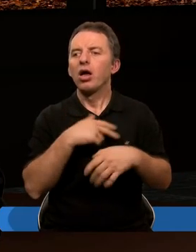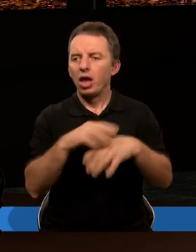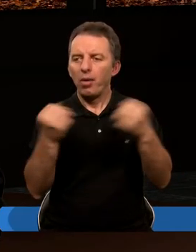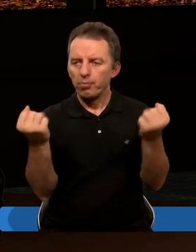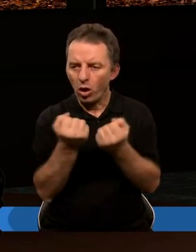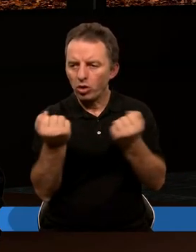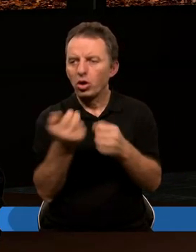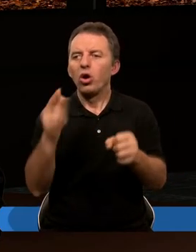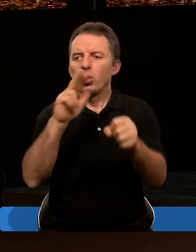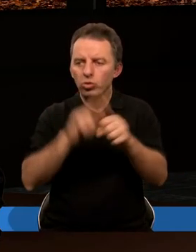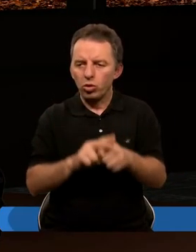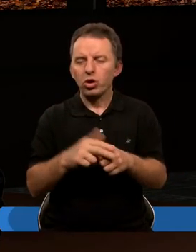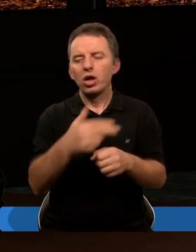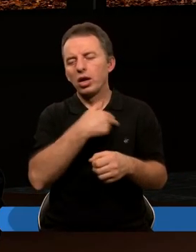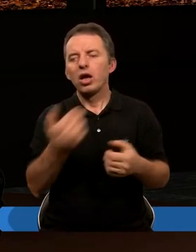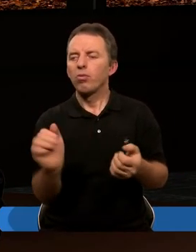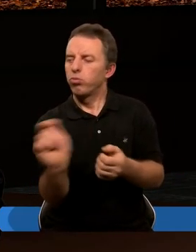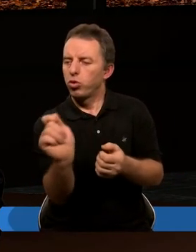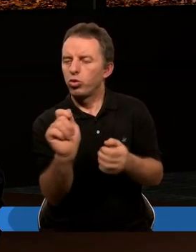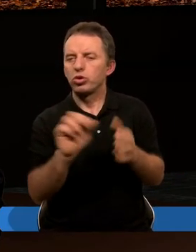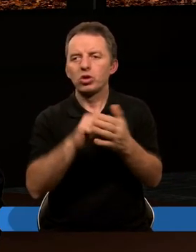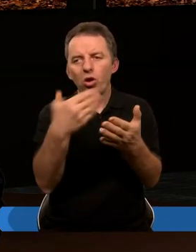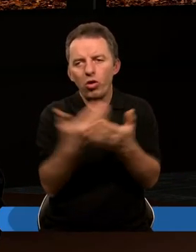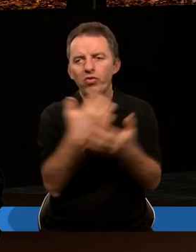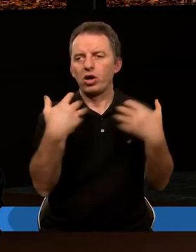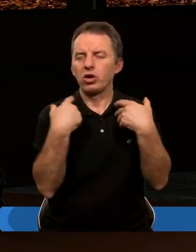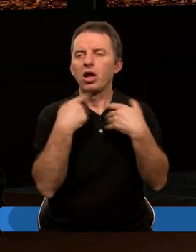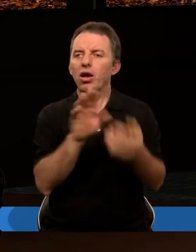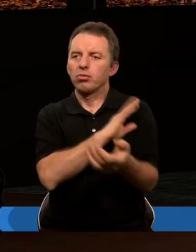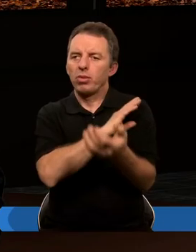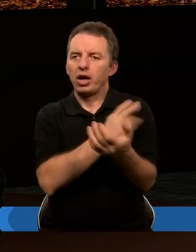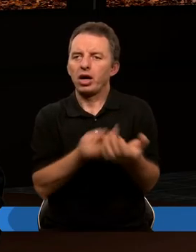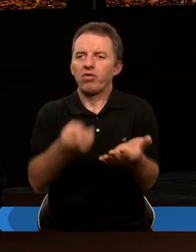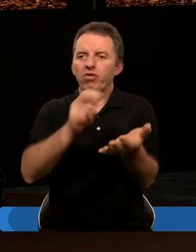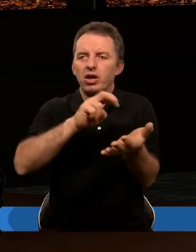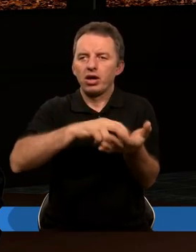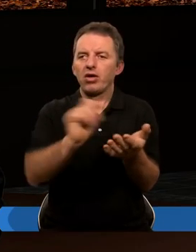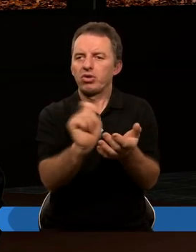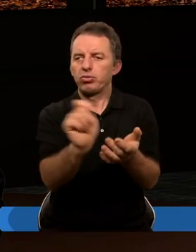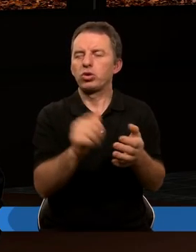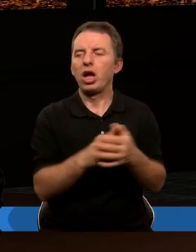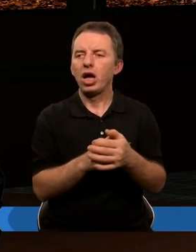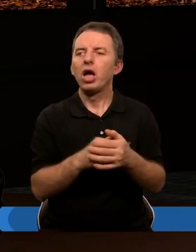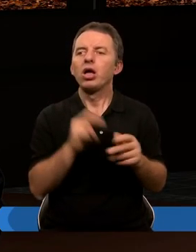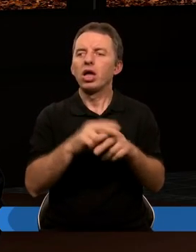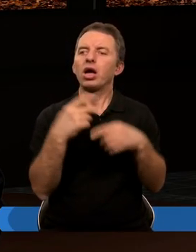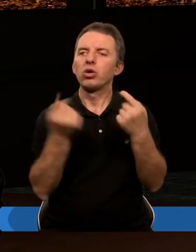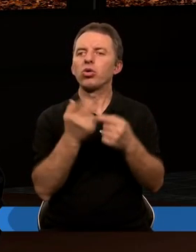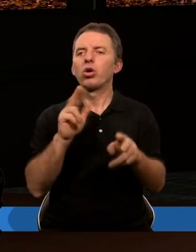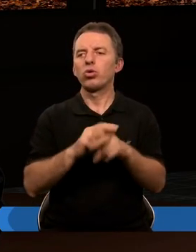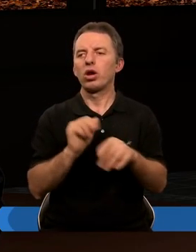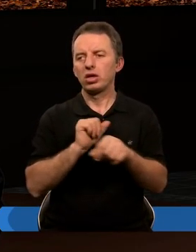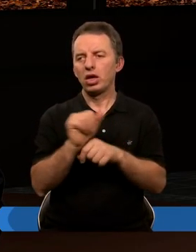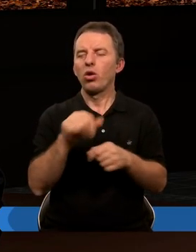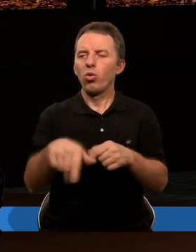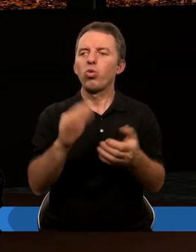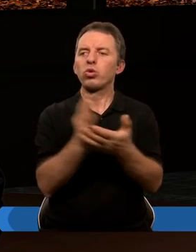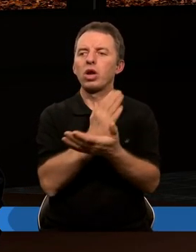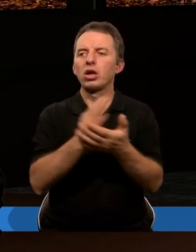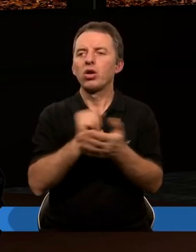moc, która nas budzi do nowego życia, z martwych wzbudza. I to jest też, zobaczcie, sytuacja, w której jestem z jednej strony